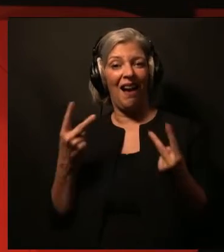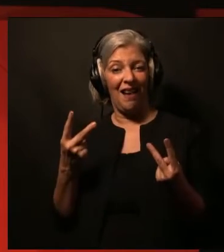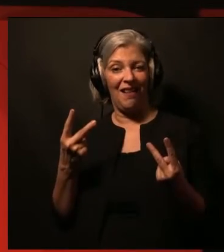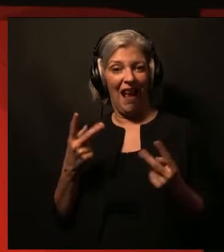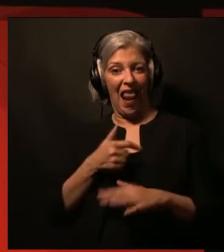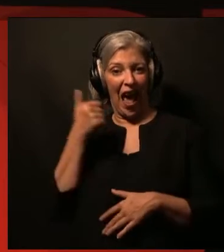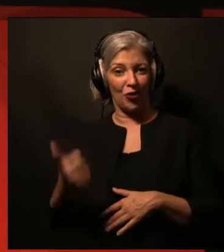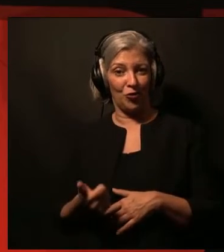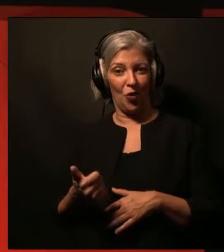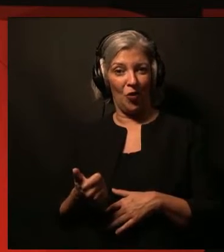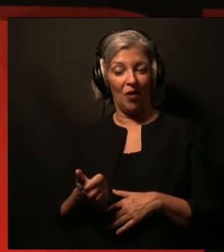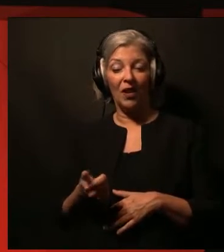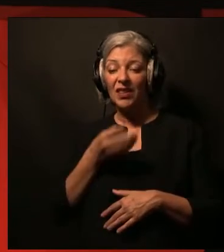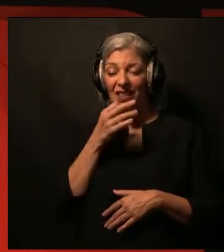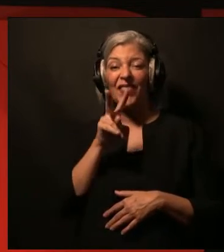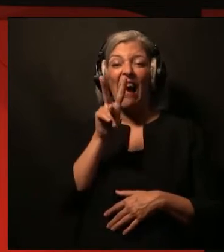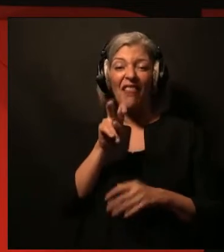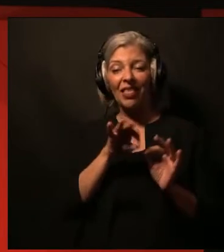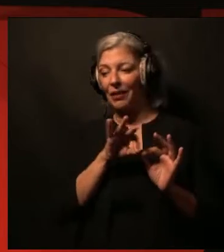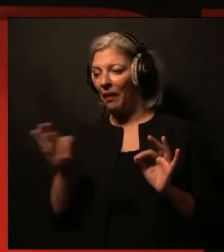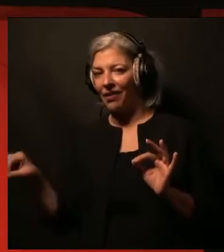V di Met di imballaggi